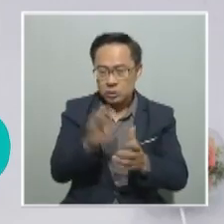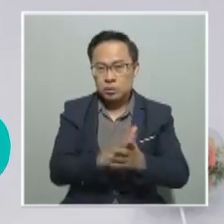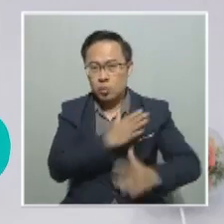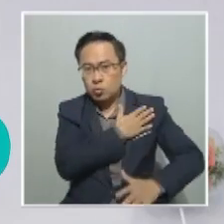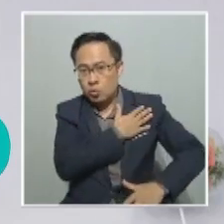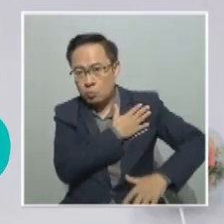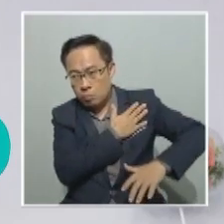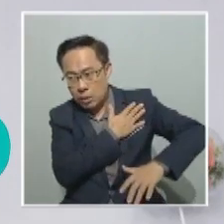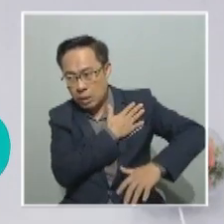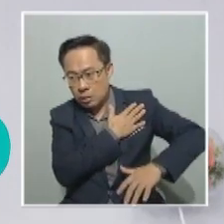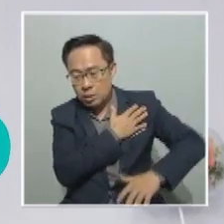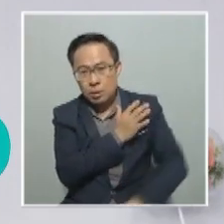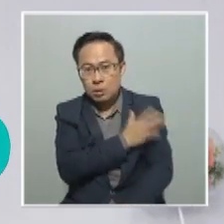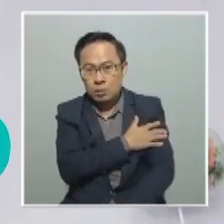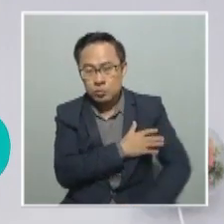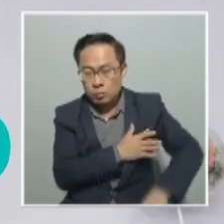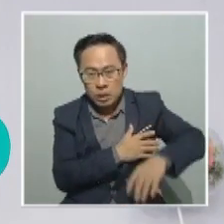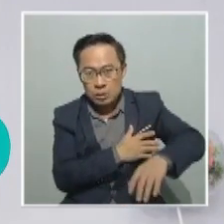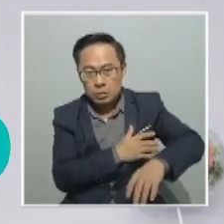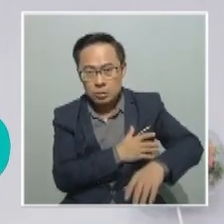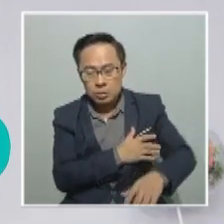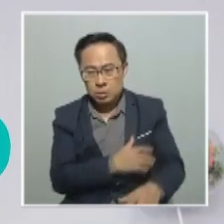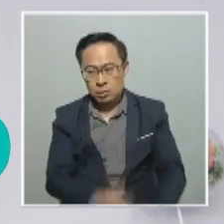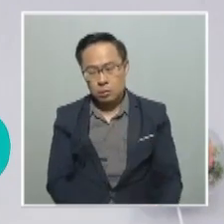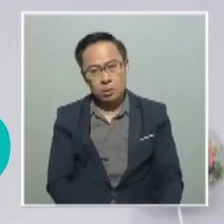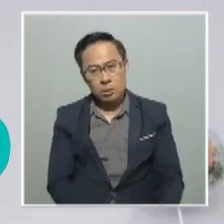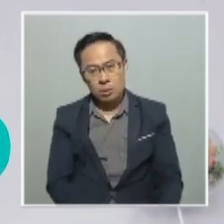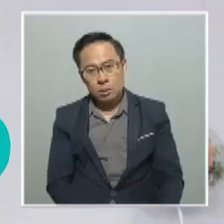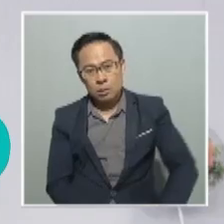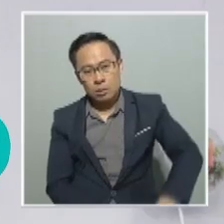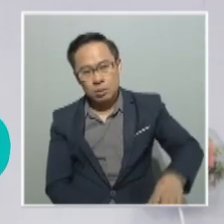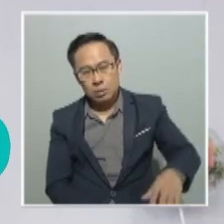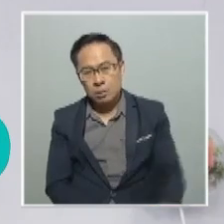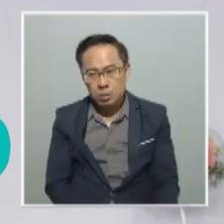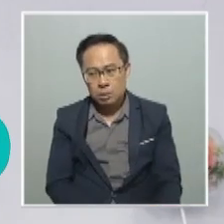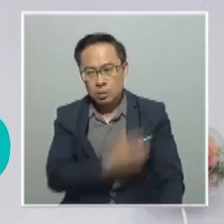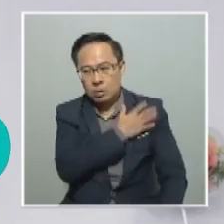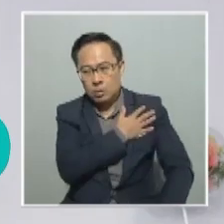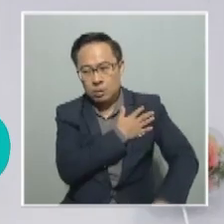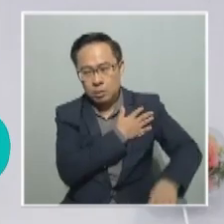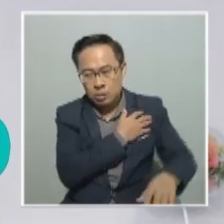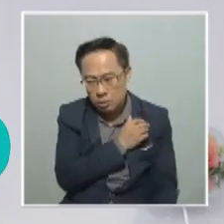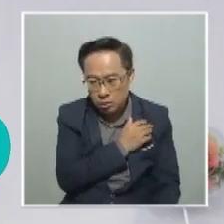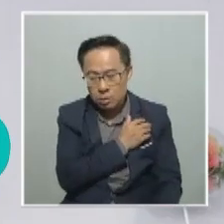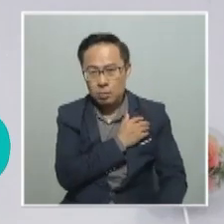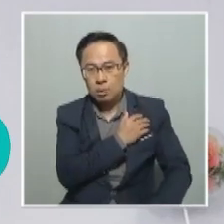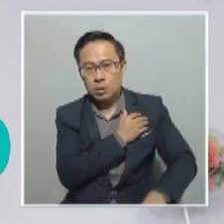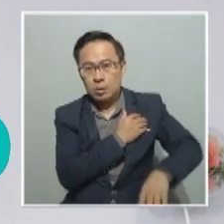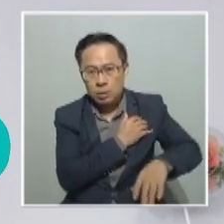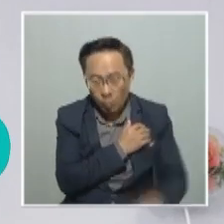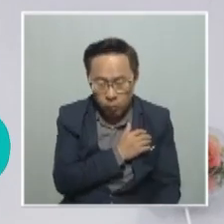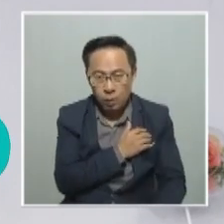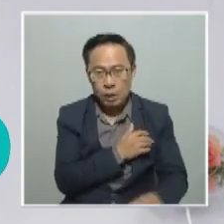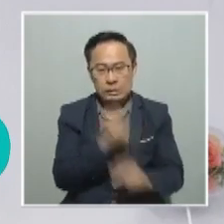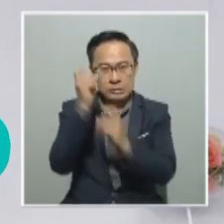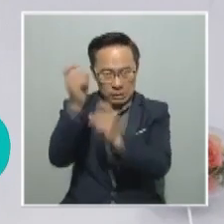กไม่ได้เลย power หายไปคือกล้ามเนื้อไม่มีแรง ไม่มีแรง กลางไม่ได้ไม่ใช่เพราะว่าติดแต่กลางไม่ได้เพราะกลางไม่ขึ้นพวกนี้เป็นอันตรายอีกอันนึง